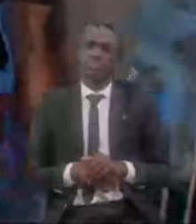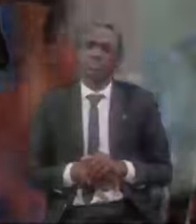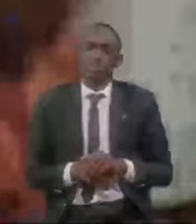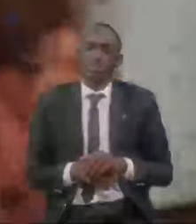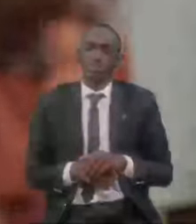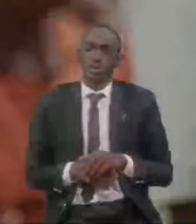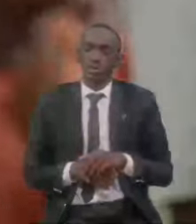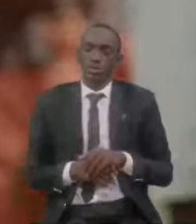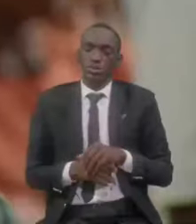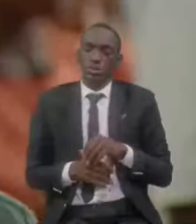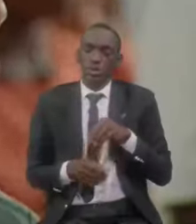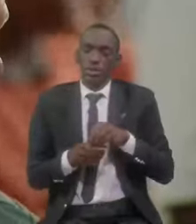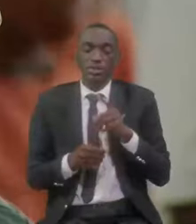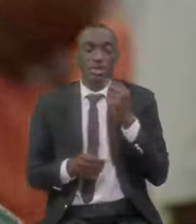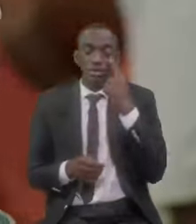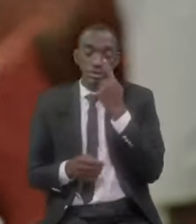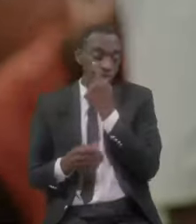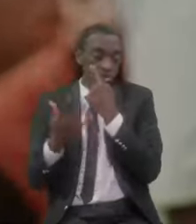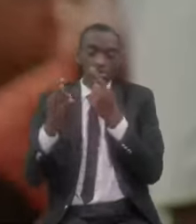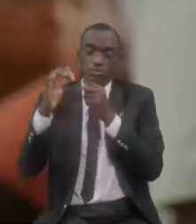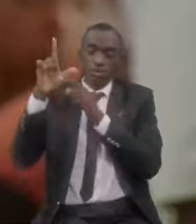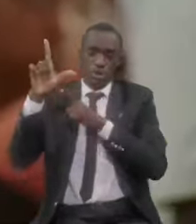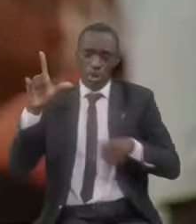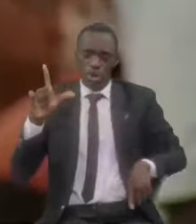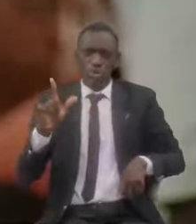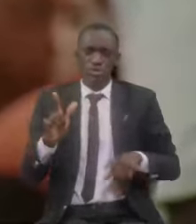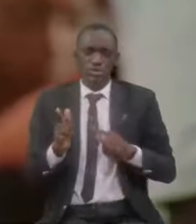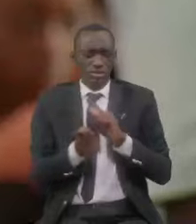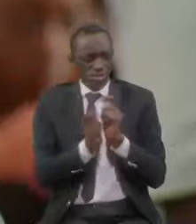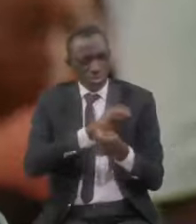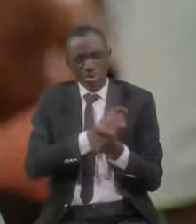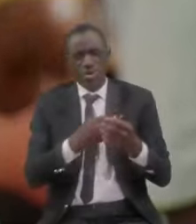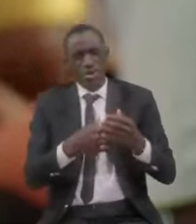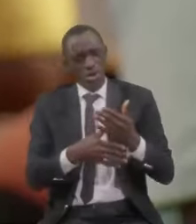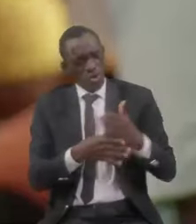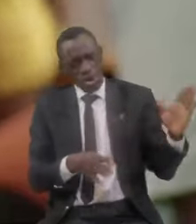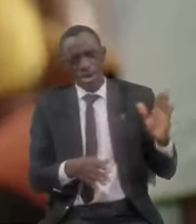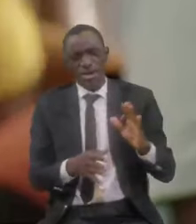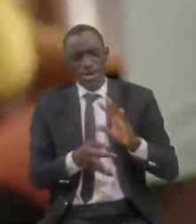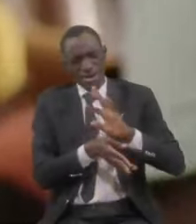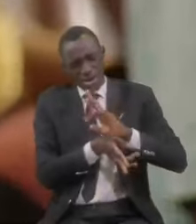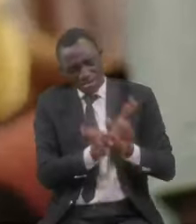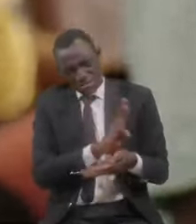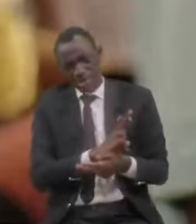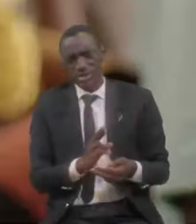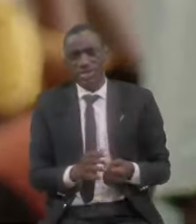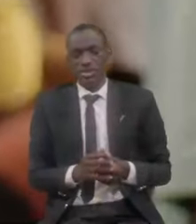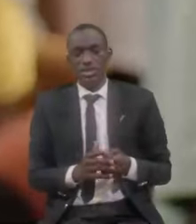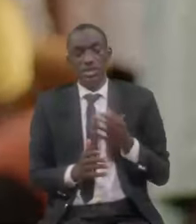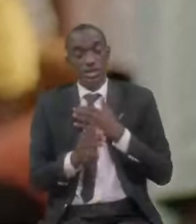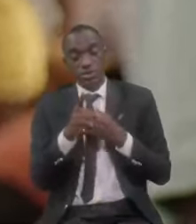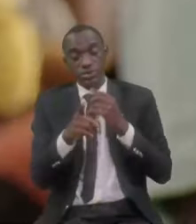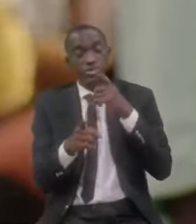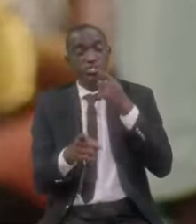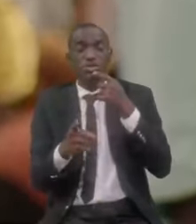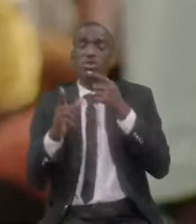aux yeux du Seigneur, détourne-toi de ça, repens-toi et dis Seigneur,